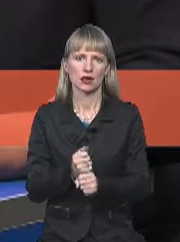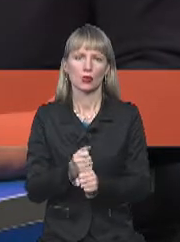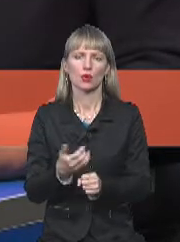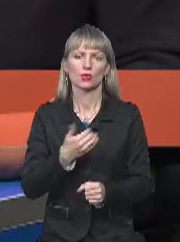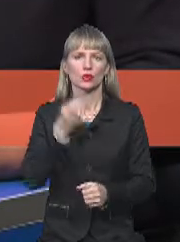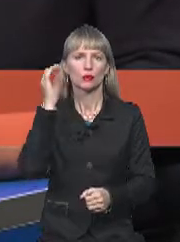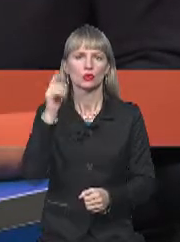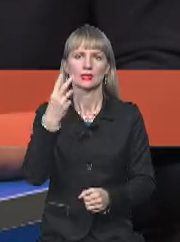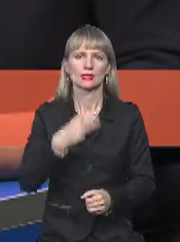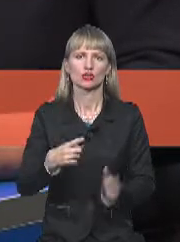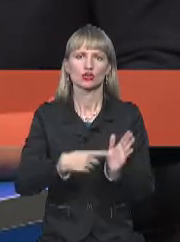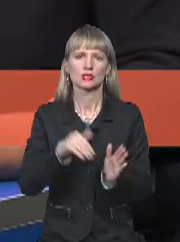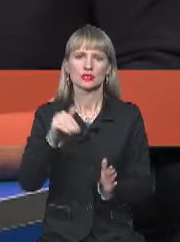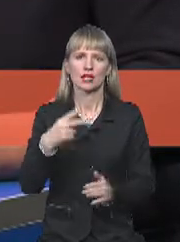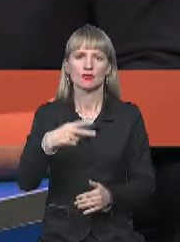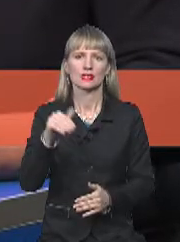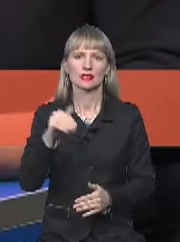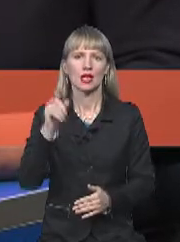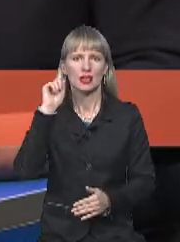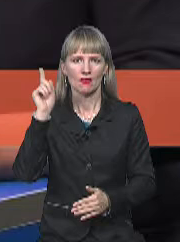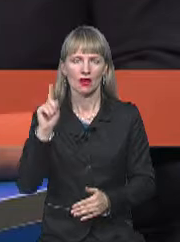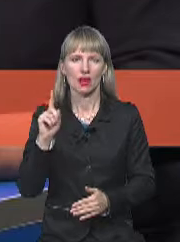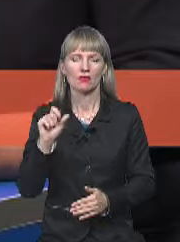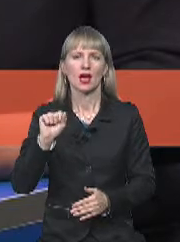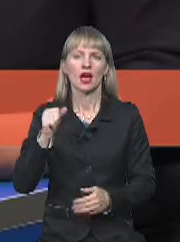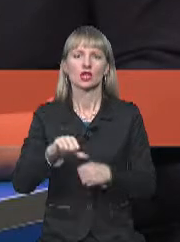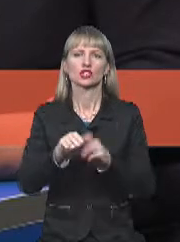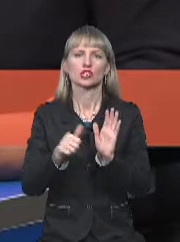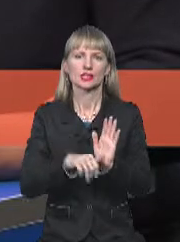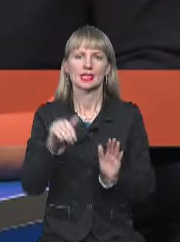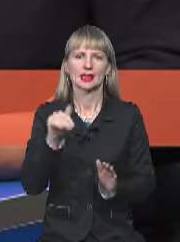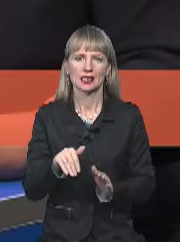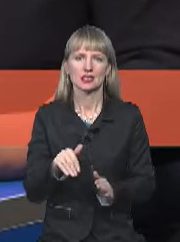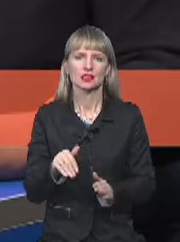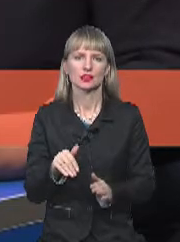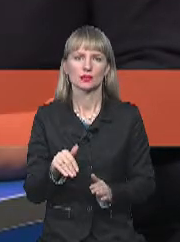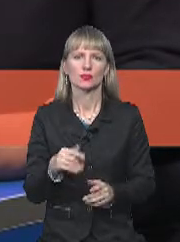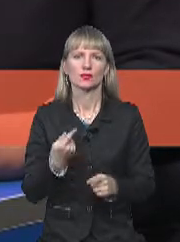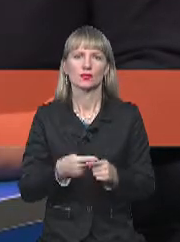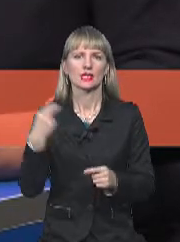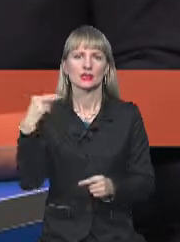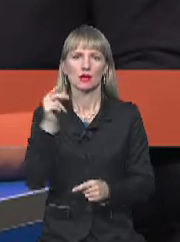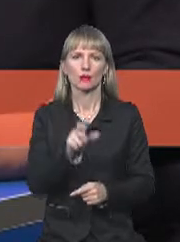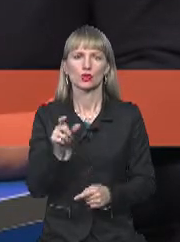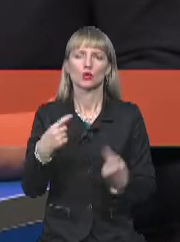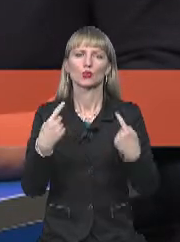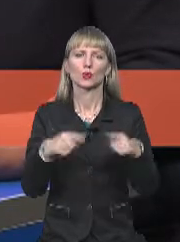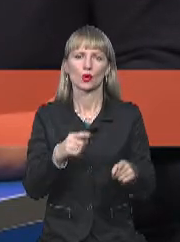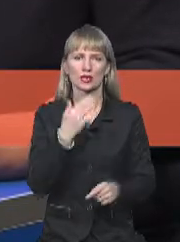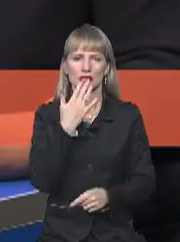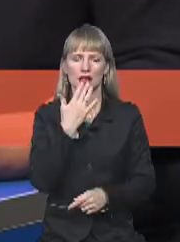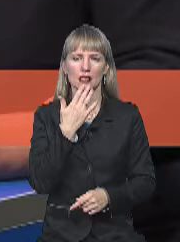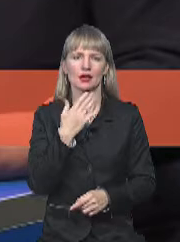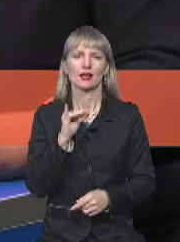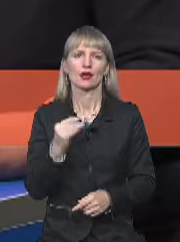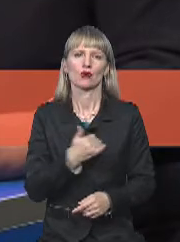що з 36 тисяч 20 тисяч євреї, а 16 тисяч людей запоріжці іншої